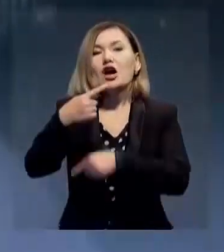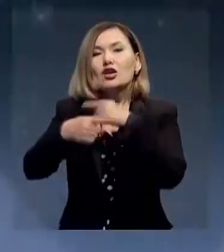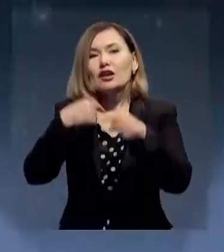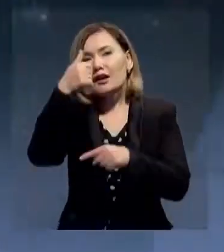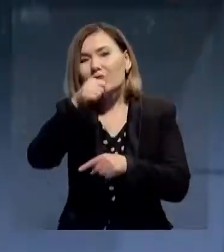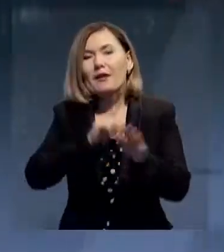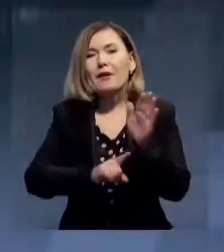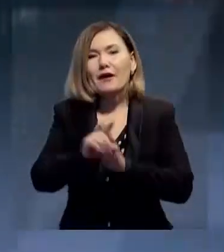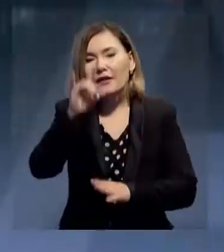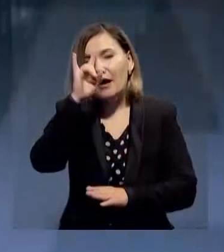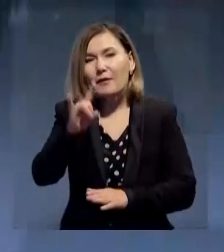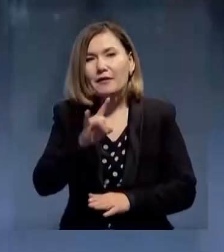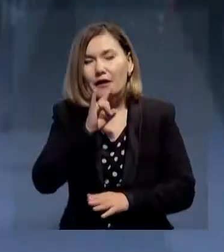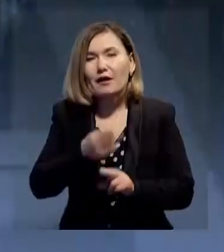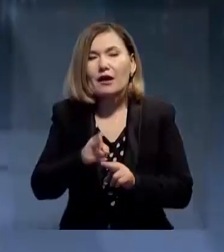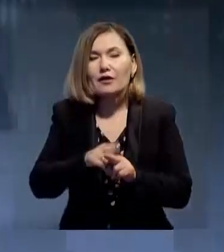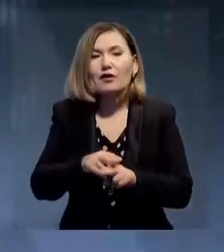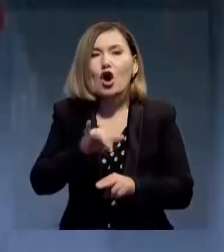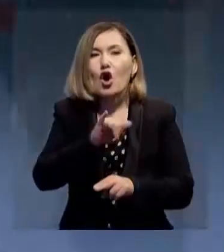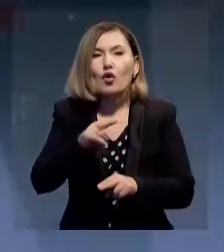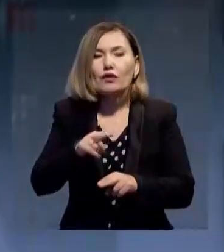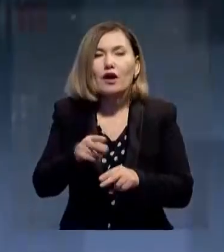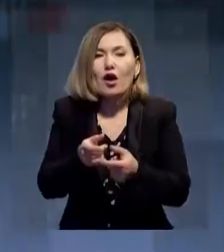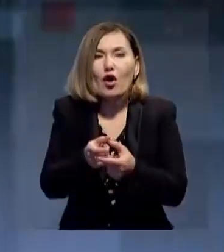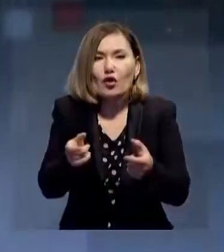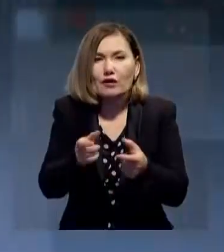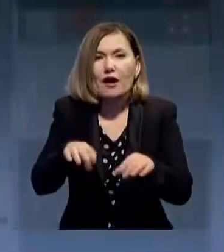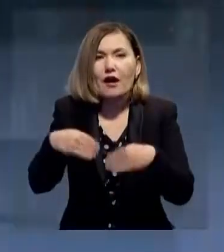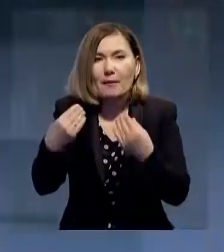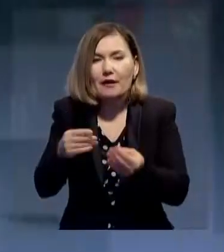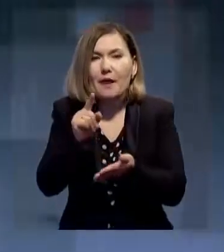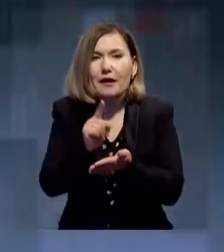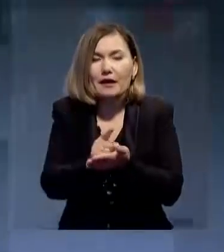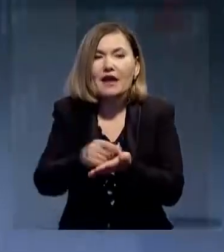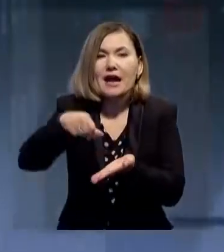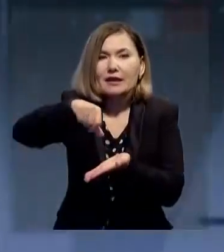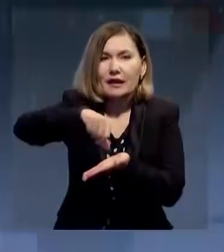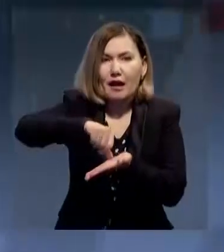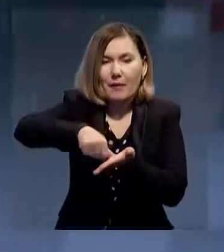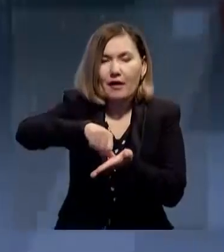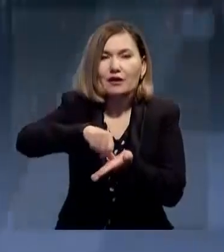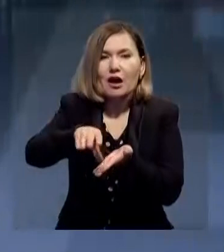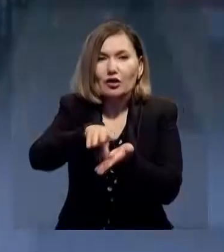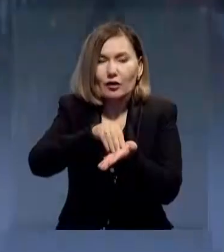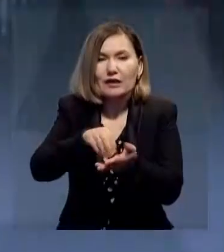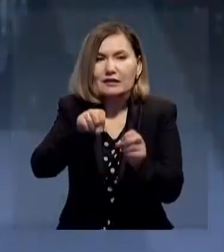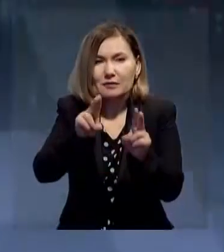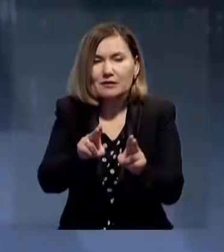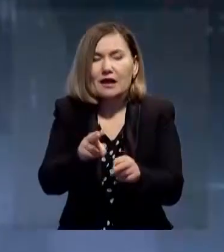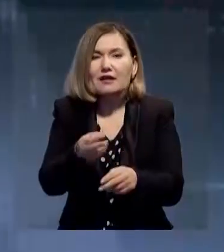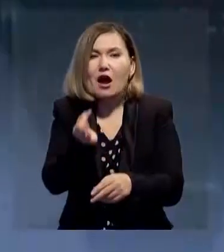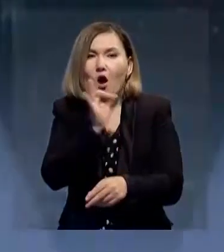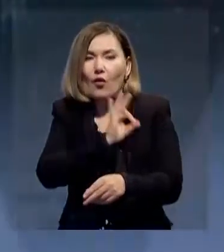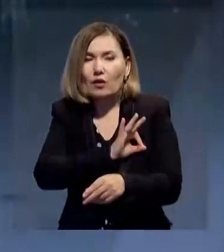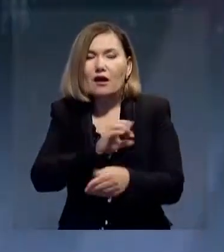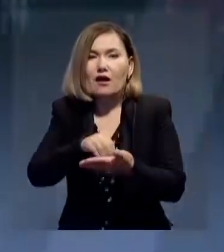Келер жылдан бастап елде жеке басты куәландыратын құжат беру кезінде міндетті дактилоскопиялық тіркеу қолданылады. Бұл азаматтарға